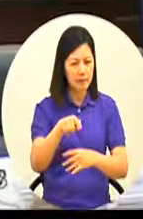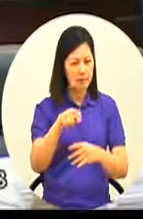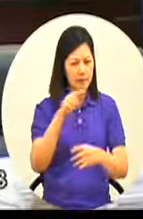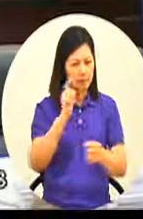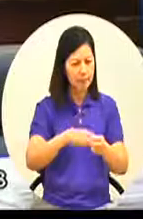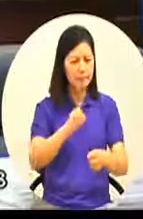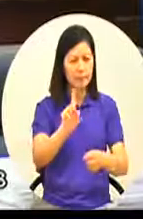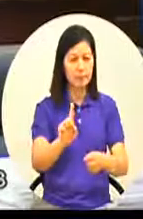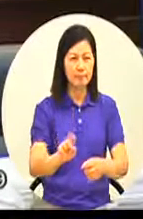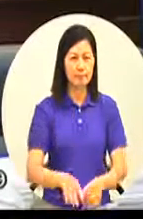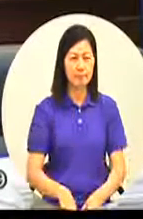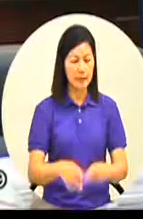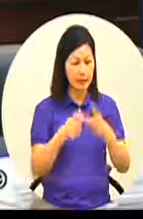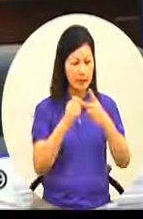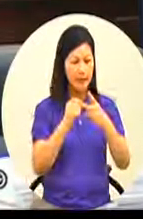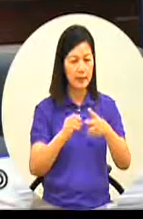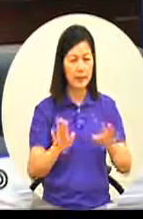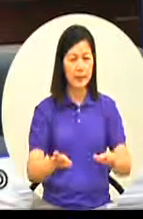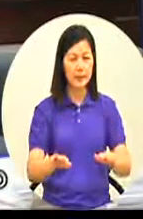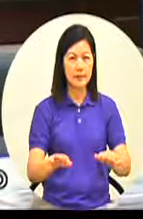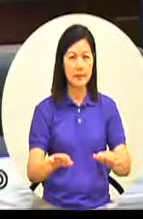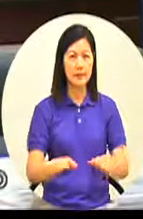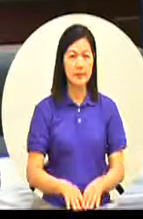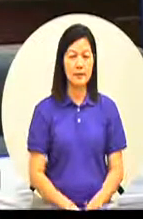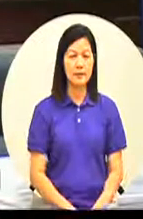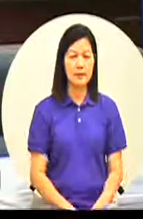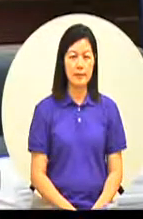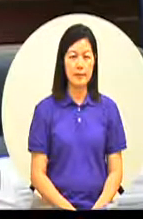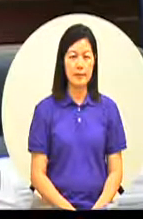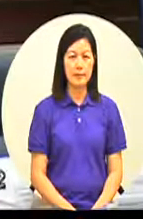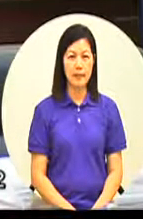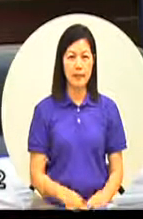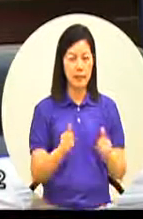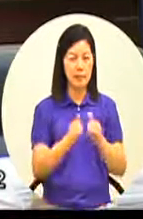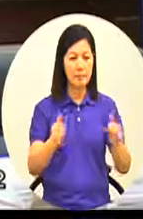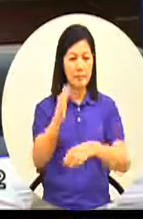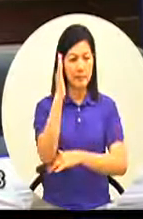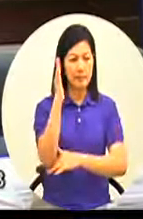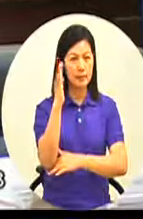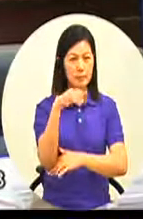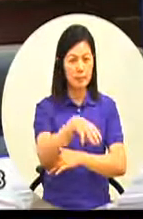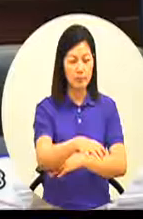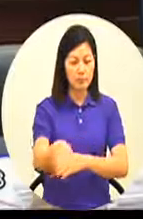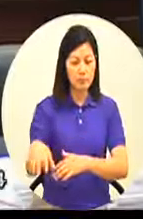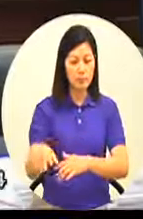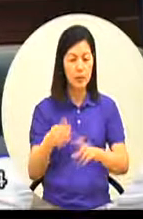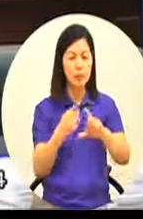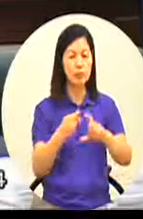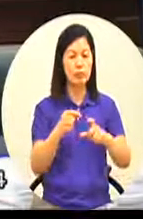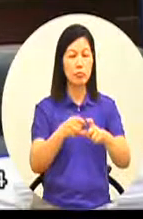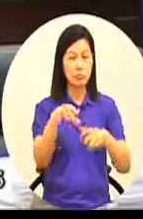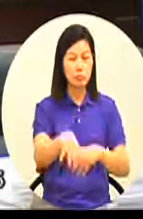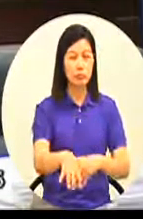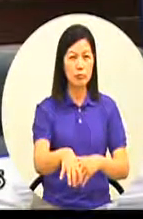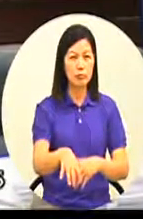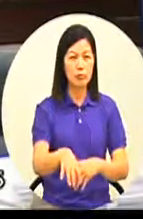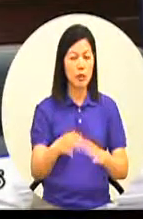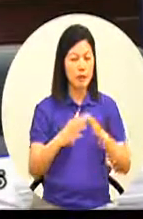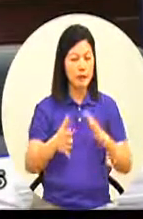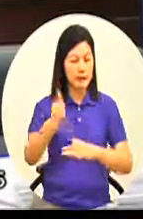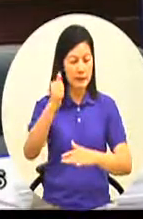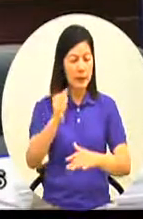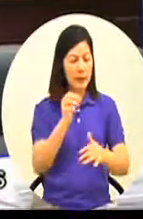刚好也趁这个机会，好像也跟我们民政局的那个每一个区公所市长交代说，要不对一个